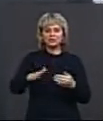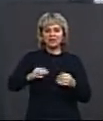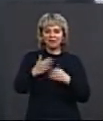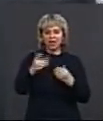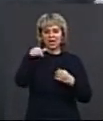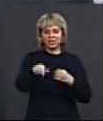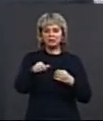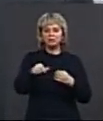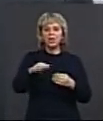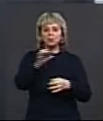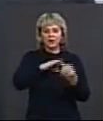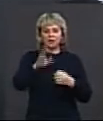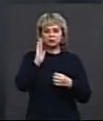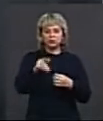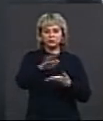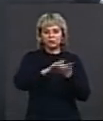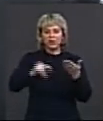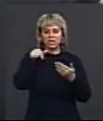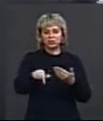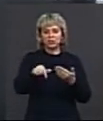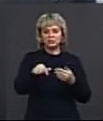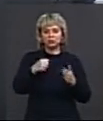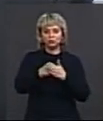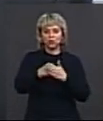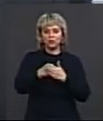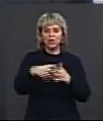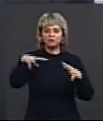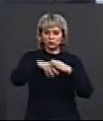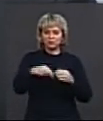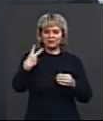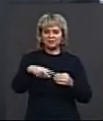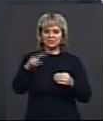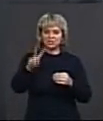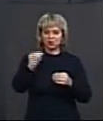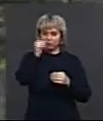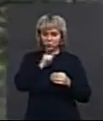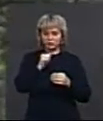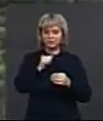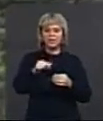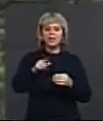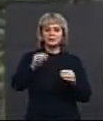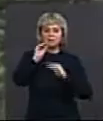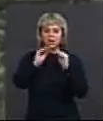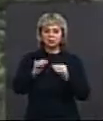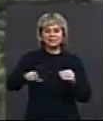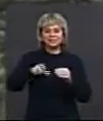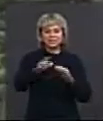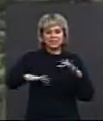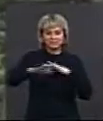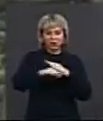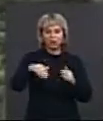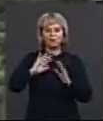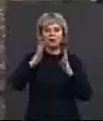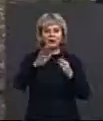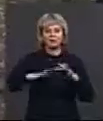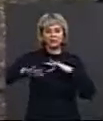хвала им. И проект будет продолжаться до включительно 2022 года. На благоустройство донских дворов,